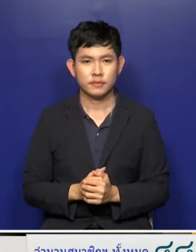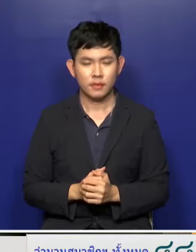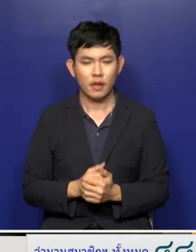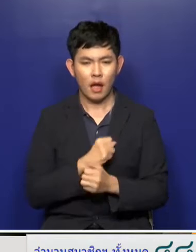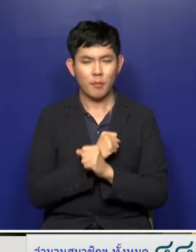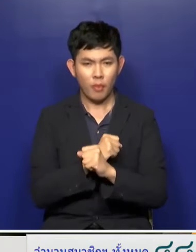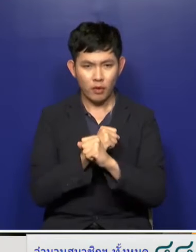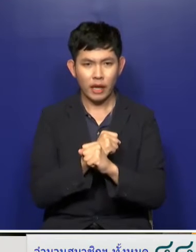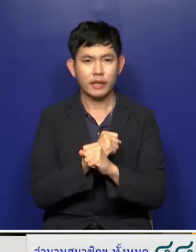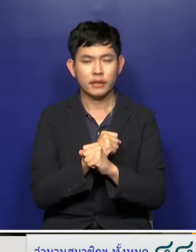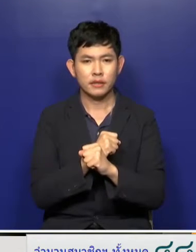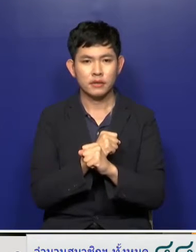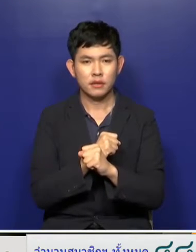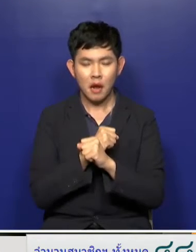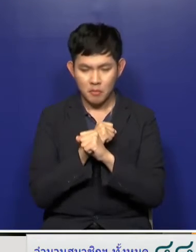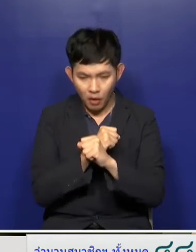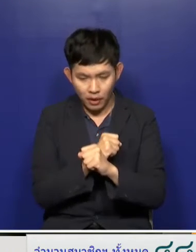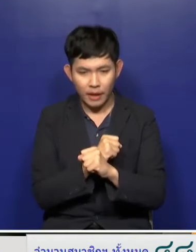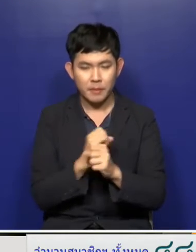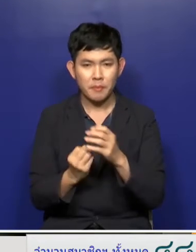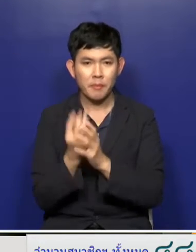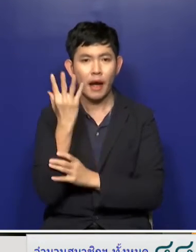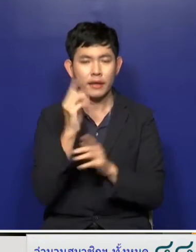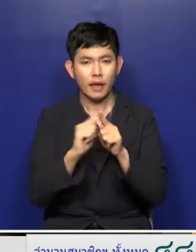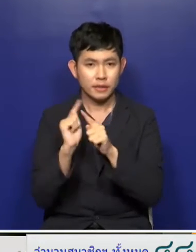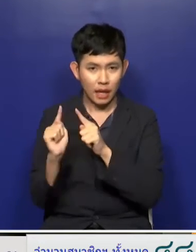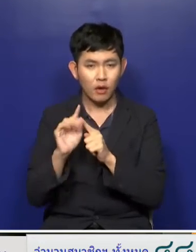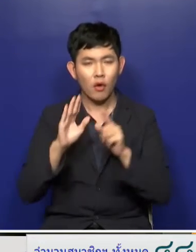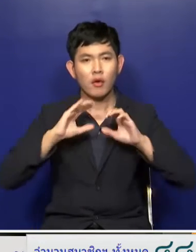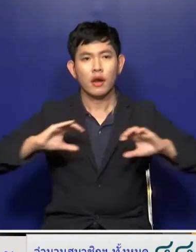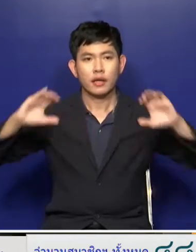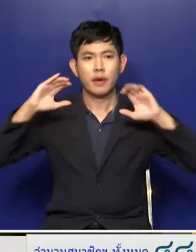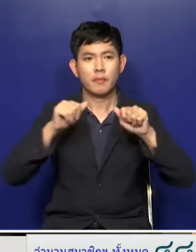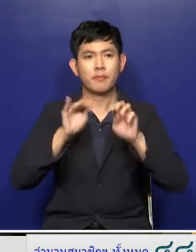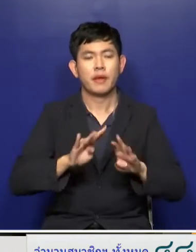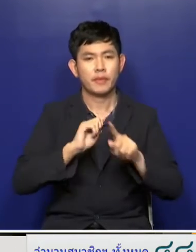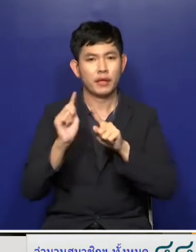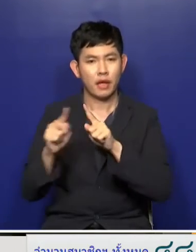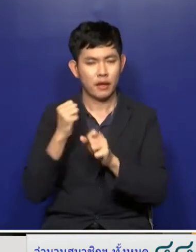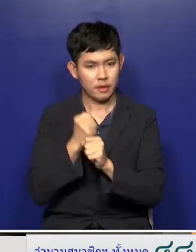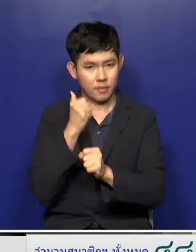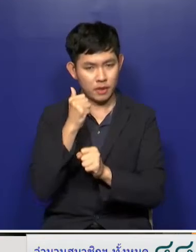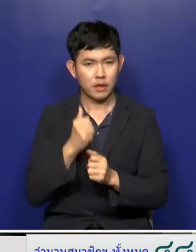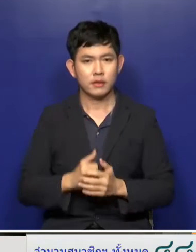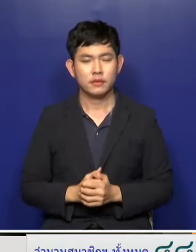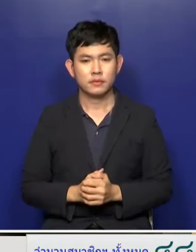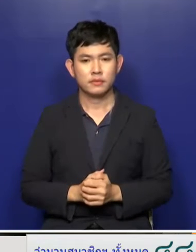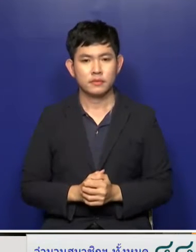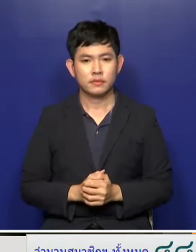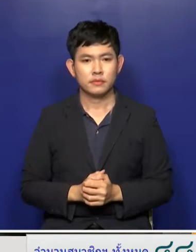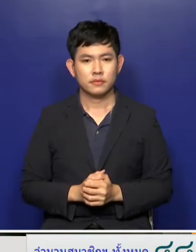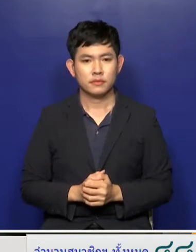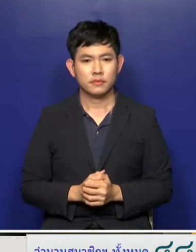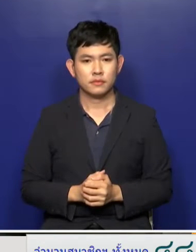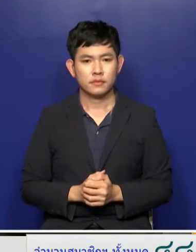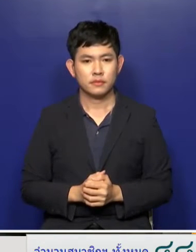ทำลายที่ป่าไม้ของรฐทุกรูปแบให้มีประสิทธิภาพ ใ